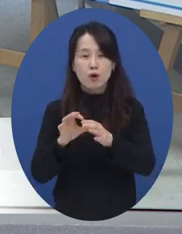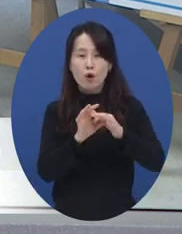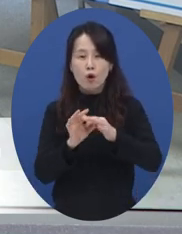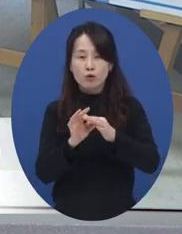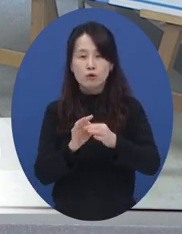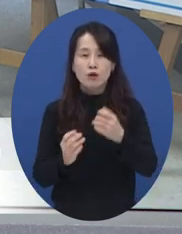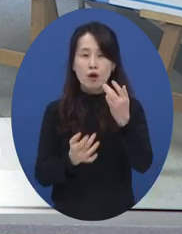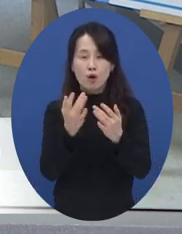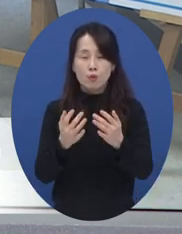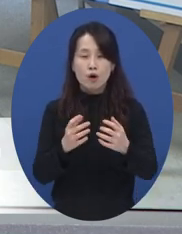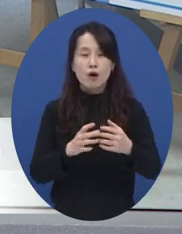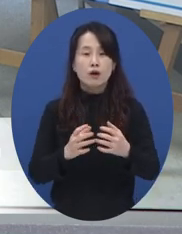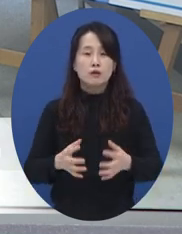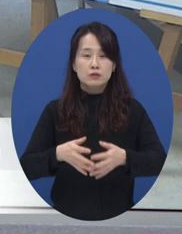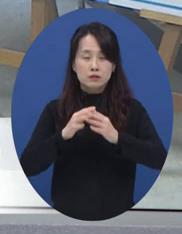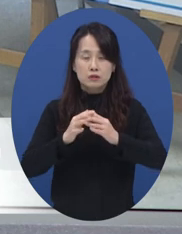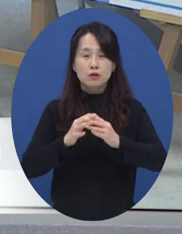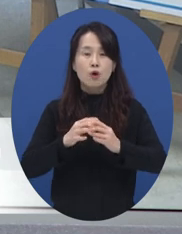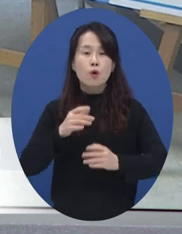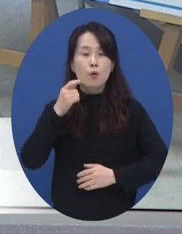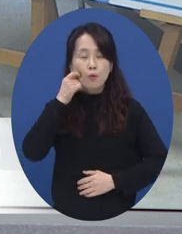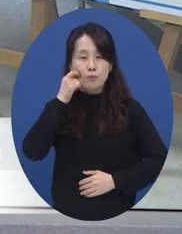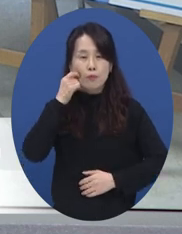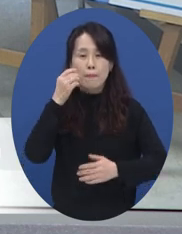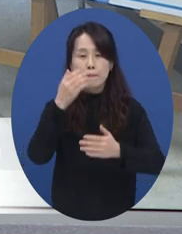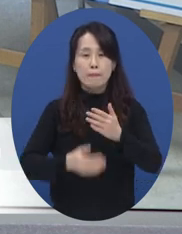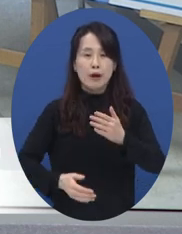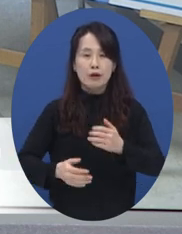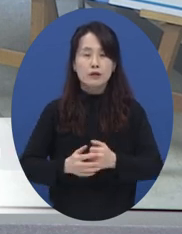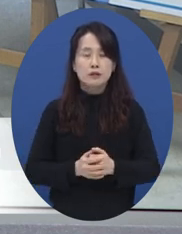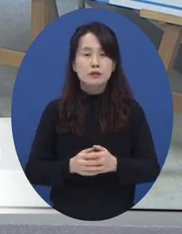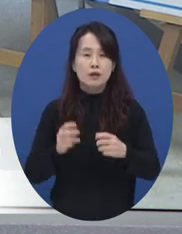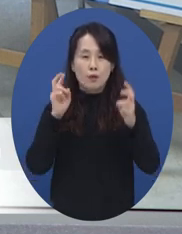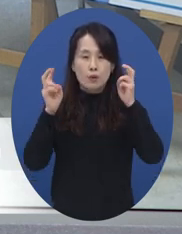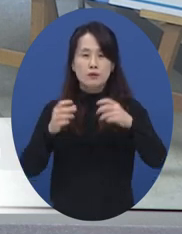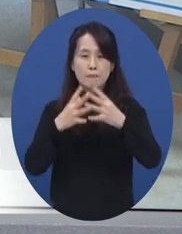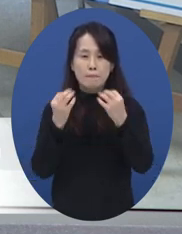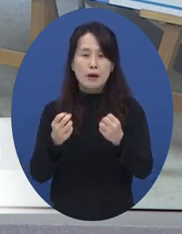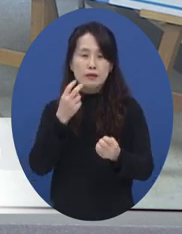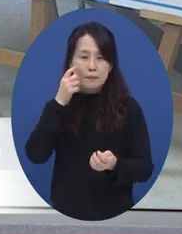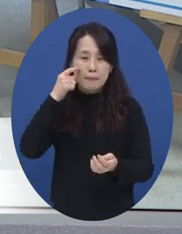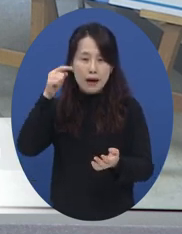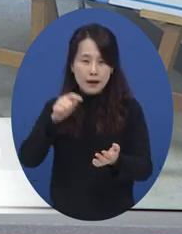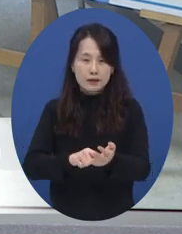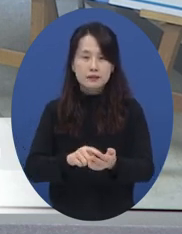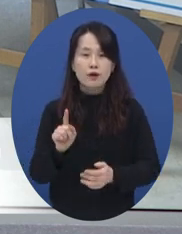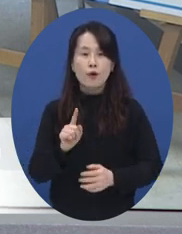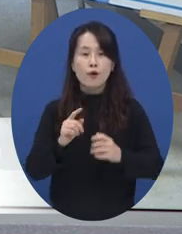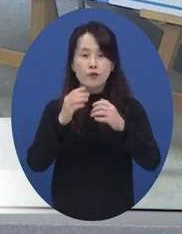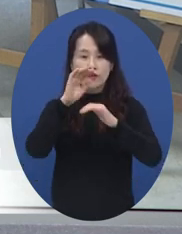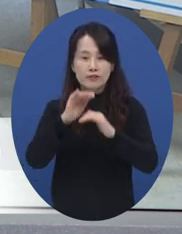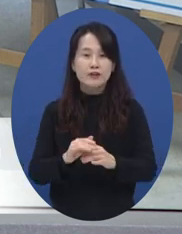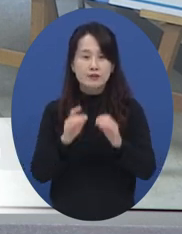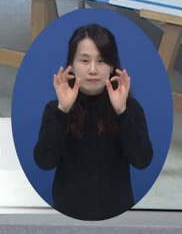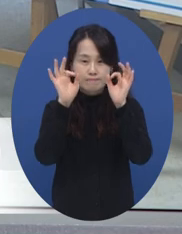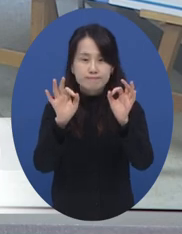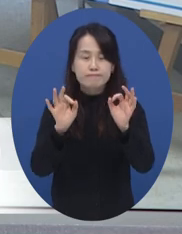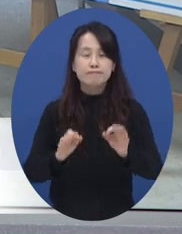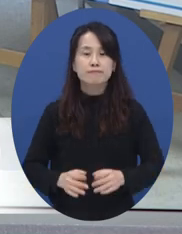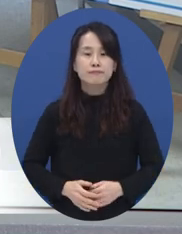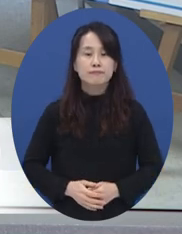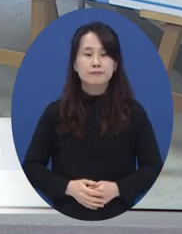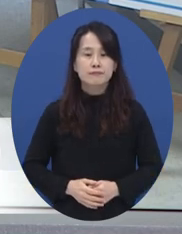생명과 직결되는 소방시설을 빼먹고 가격을 후려친 불법 업체들이 무더기로 적발됐습니다 어떤 내용인지 함께